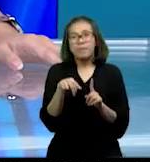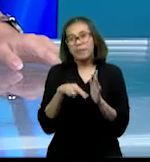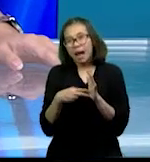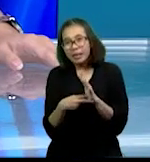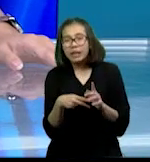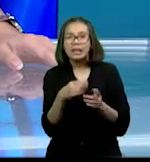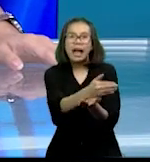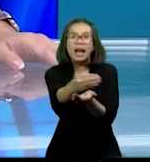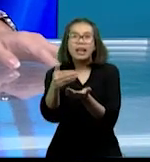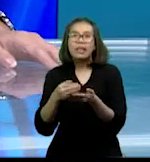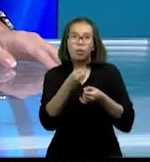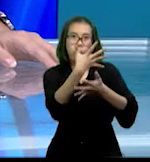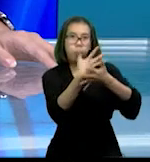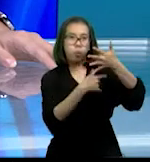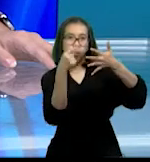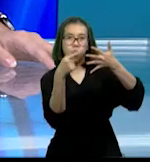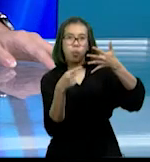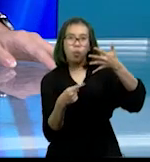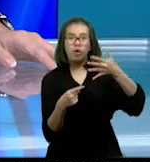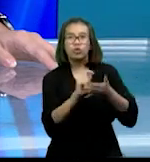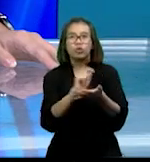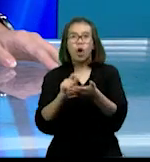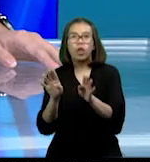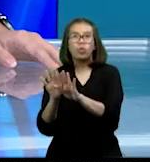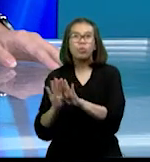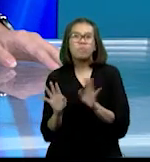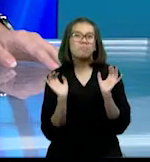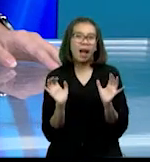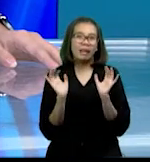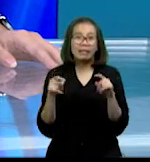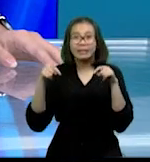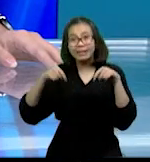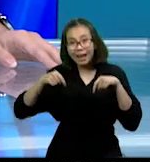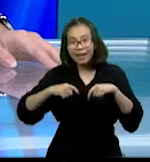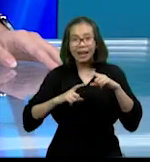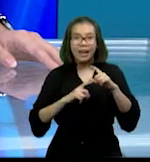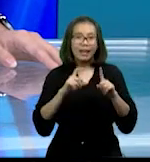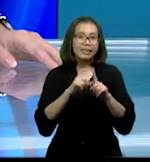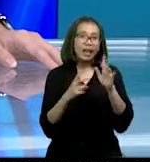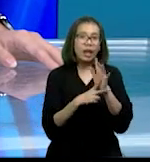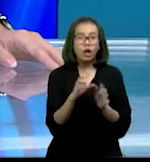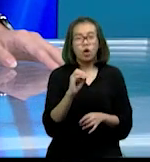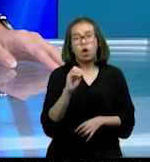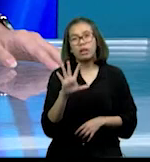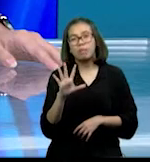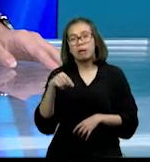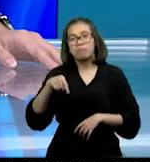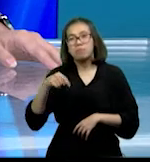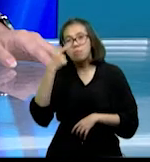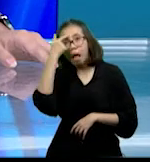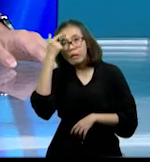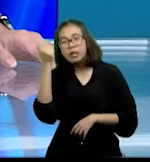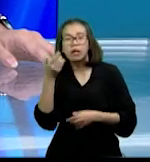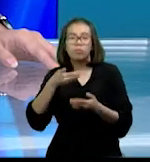covert Mayjen kini SDN Duri Pulo 05 pagi pun kembali menggelar pembelajaran jarak jauh dan Berikut laporan lineus iki